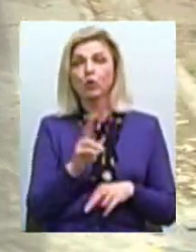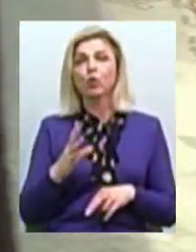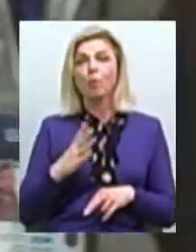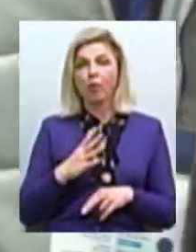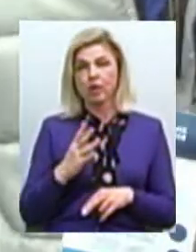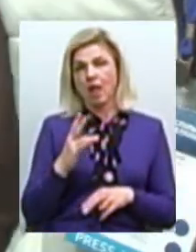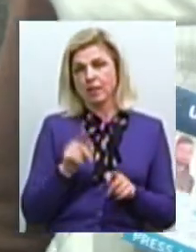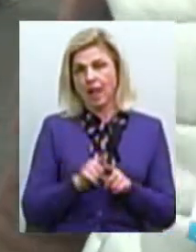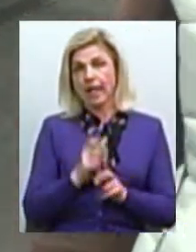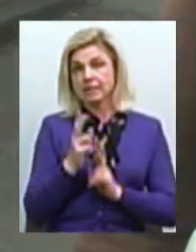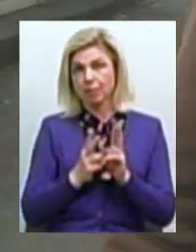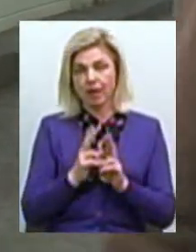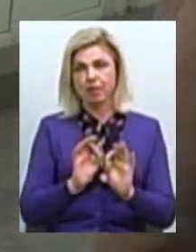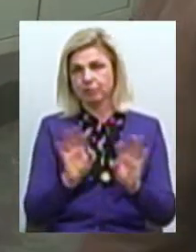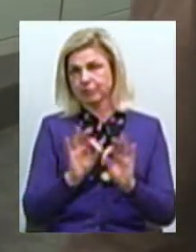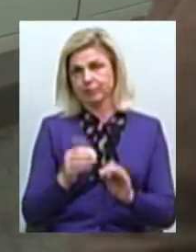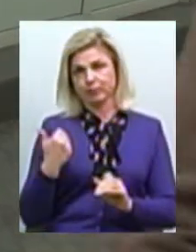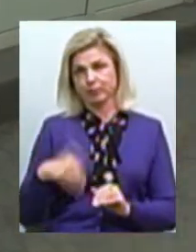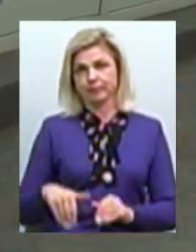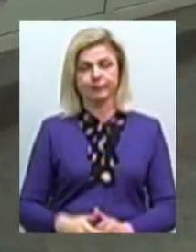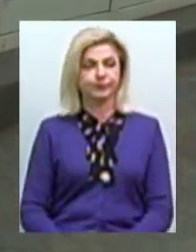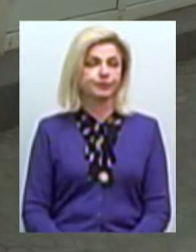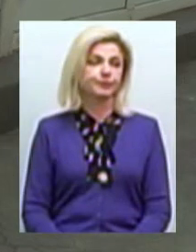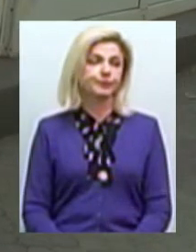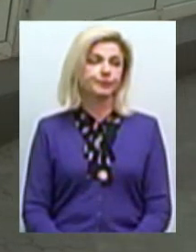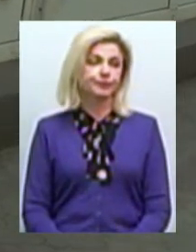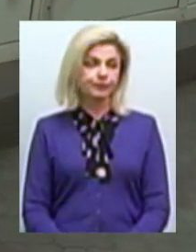не коментує. А чому річ